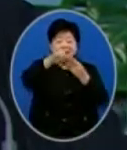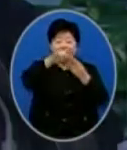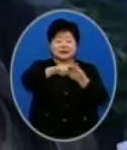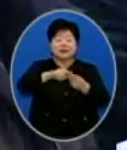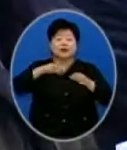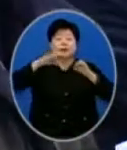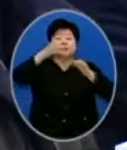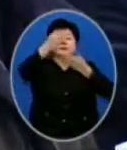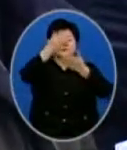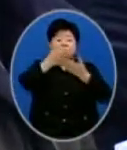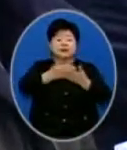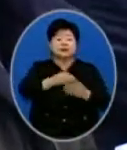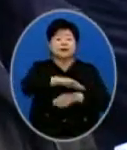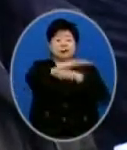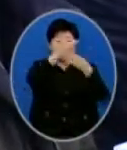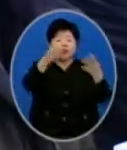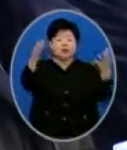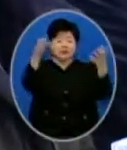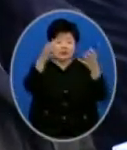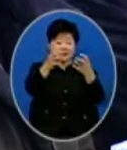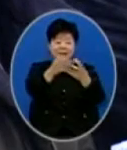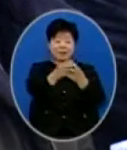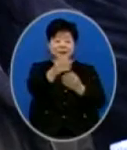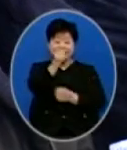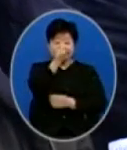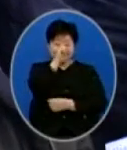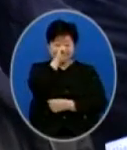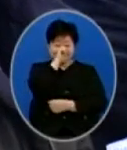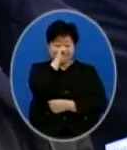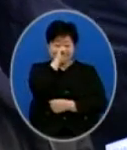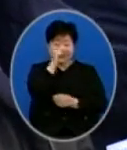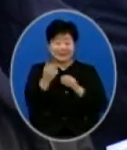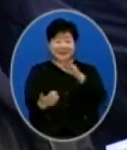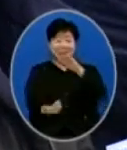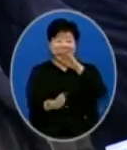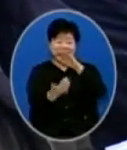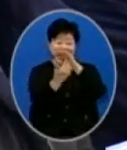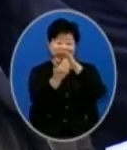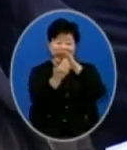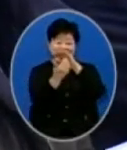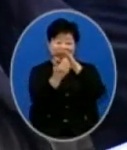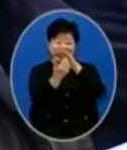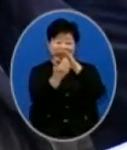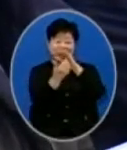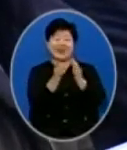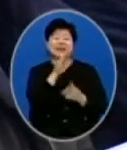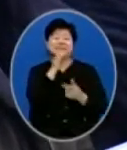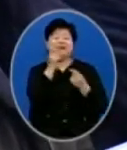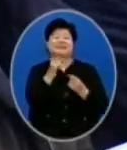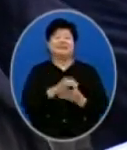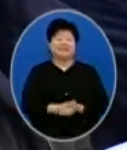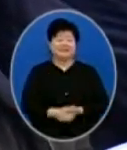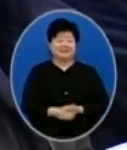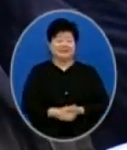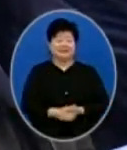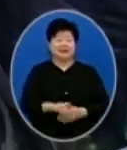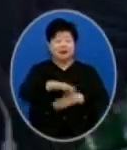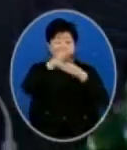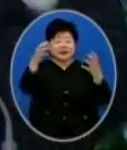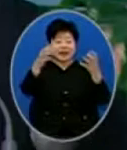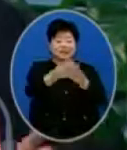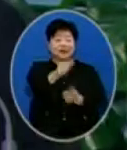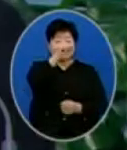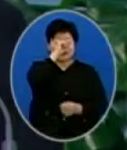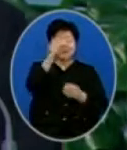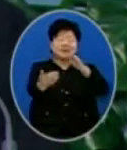그의 뜻대로 부르심을 입은 자들에게는 모든 것이 합력하여 선을 이루느니라 아멘 모든